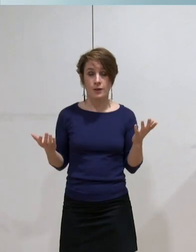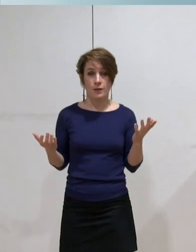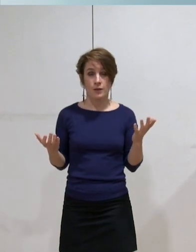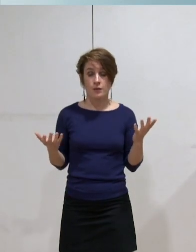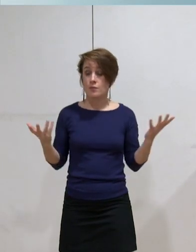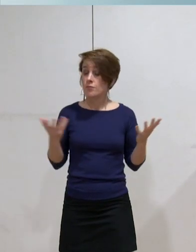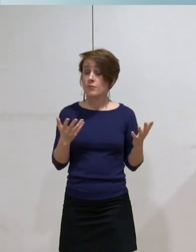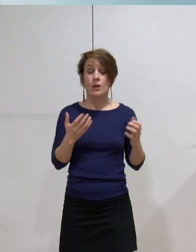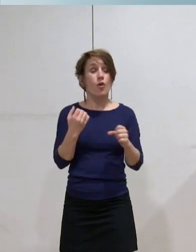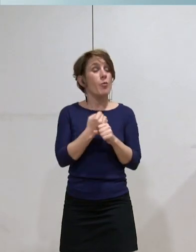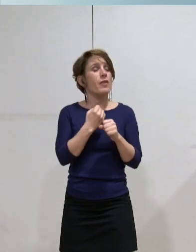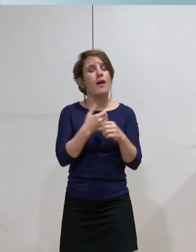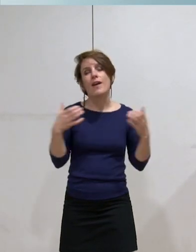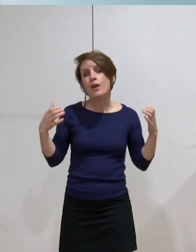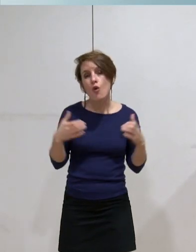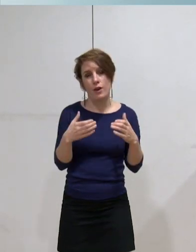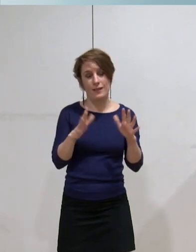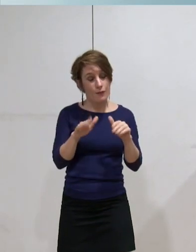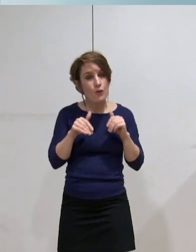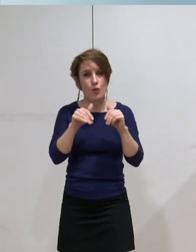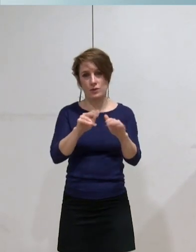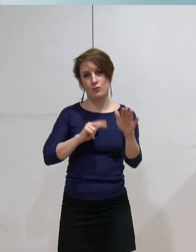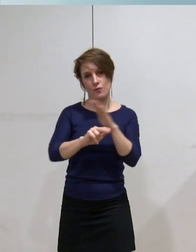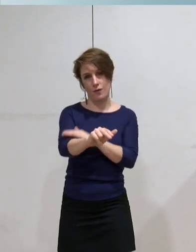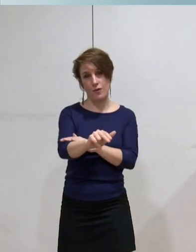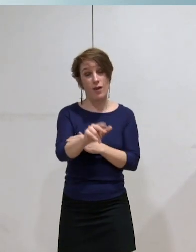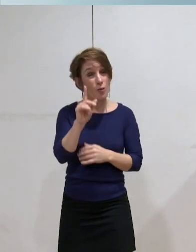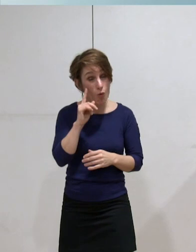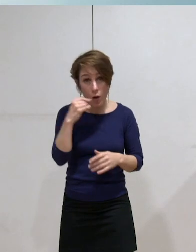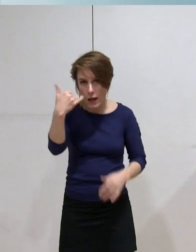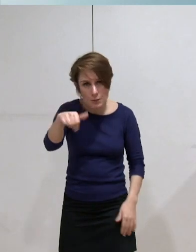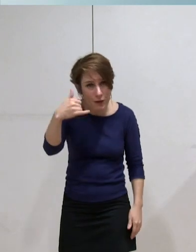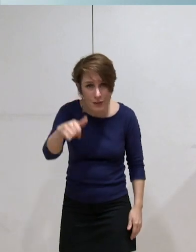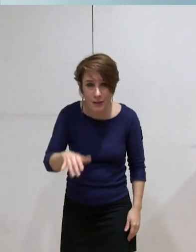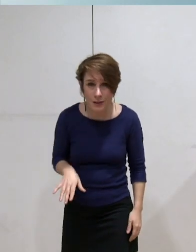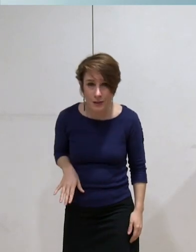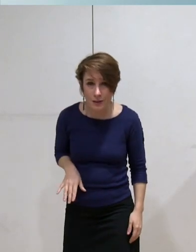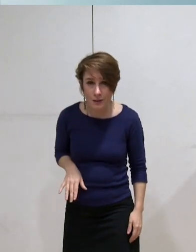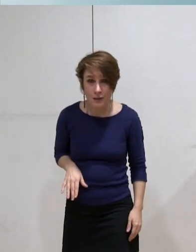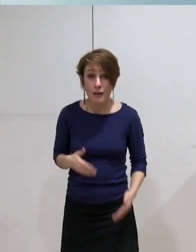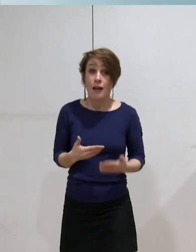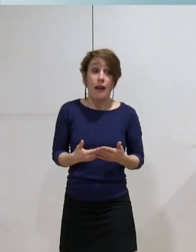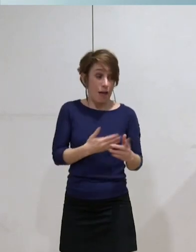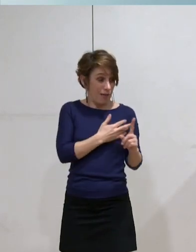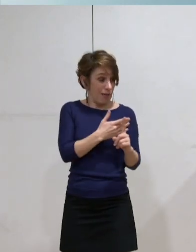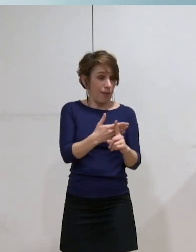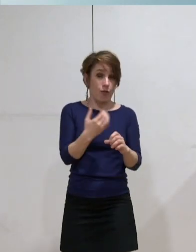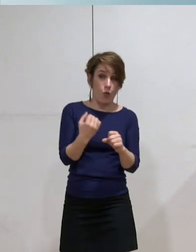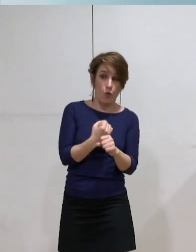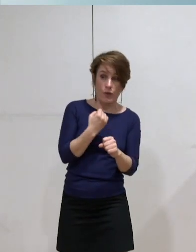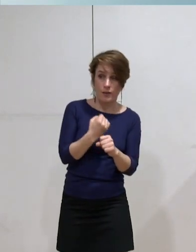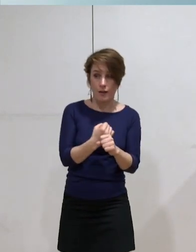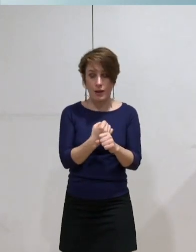collectif qu'on va continuer à faire ensemble parce queon est vraiment pas au bout du chemin là on a on a travaillé à un